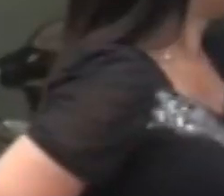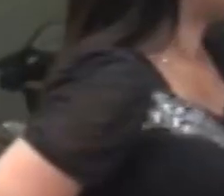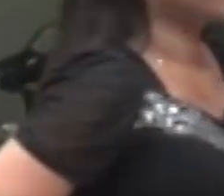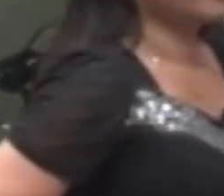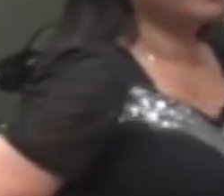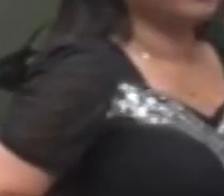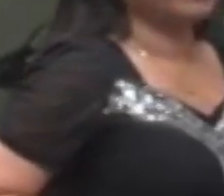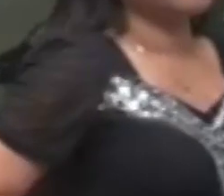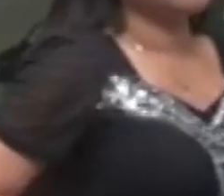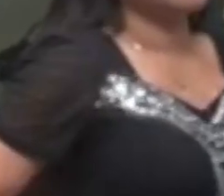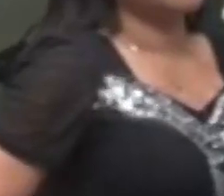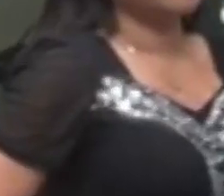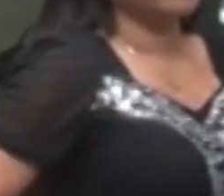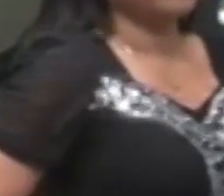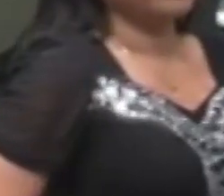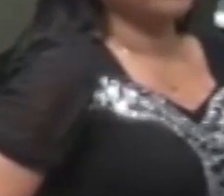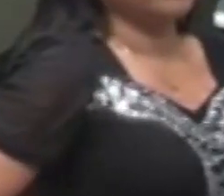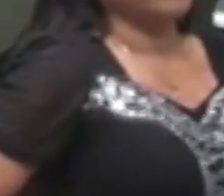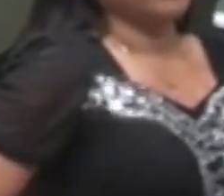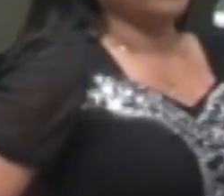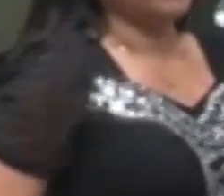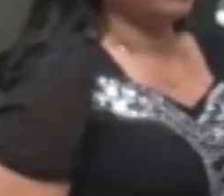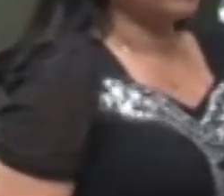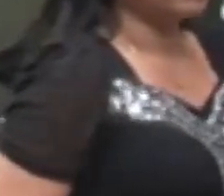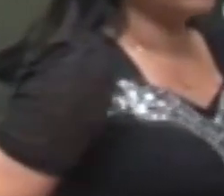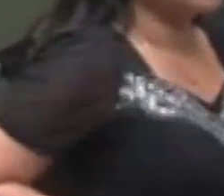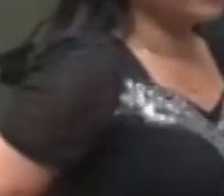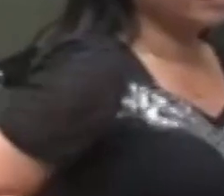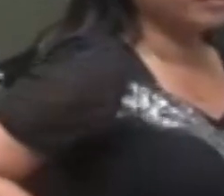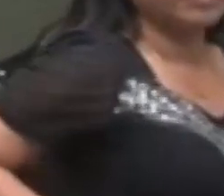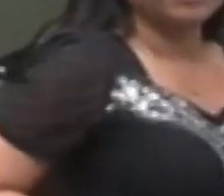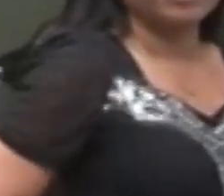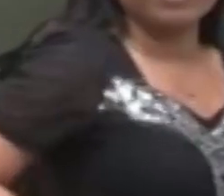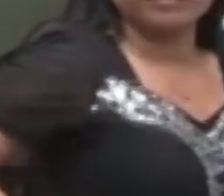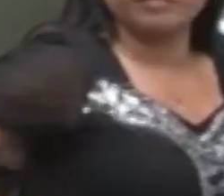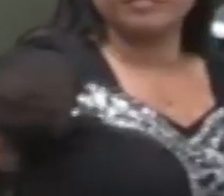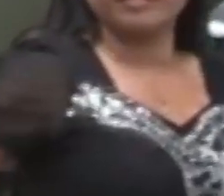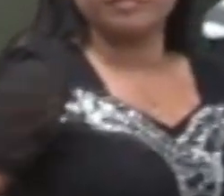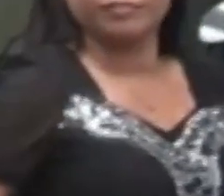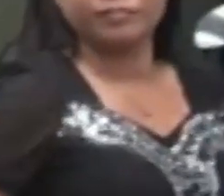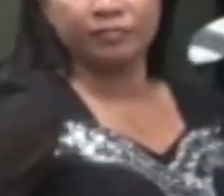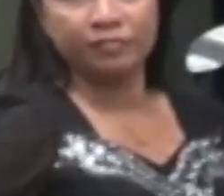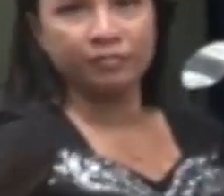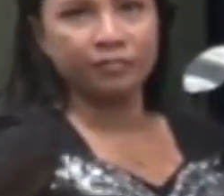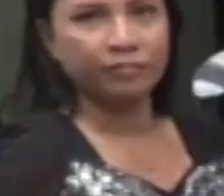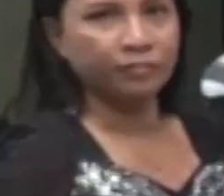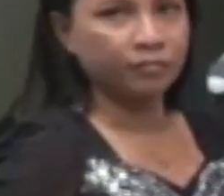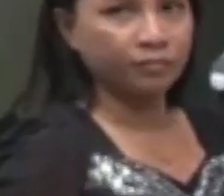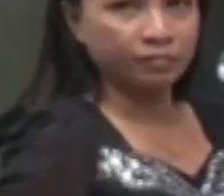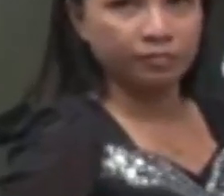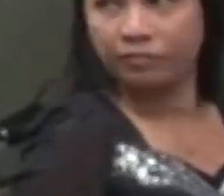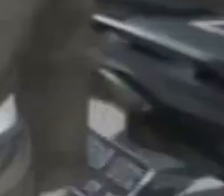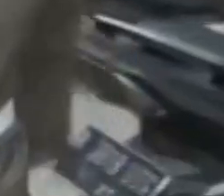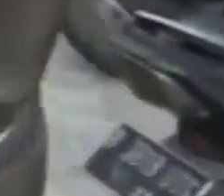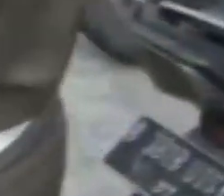ditelepon. Tapi Bapak akan bayar ini dendanya atau gimana, Pak? Hah? Nanti akan dibayar dendanya atau gimana? Bayarlah. Berapa dendanya, Pak?